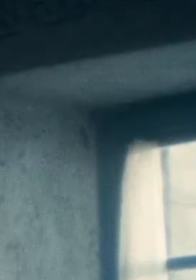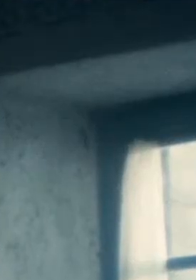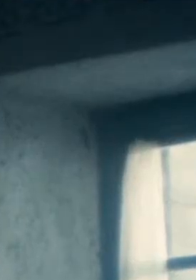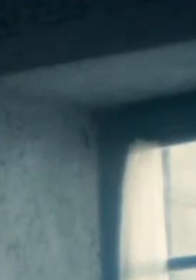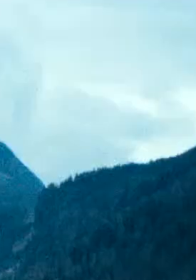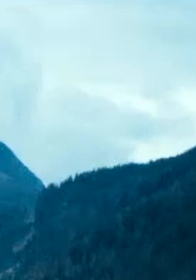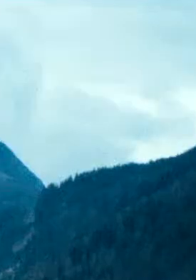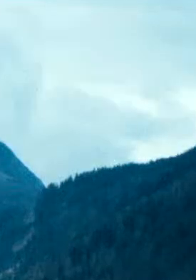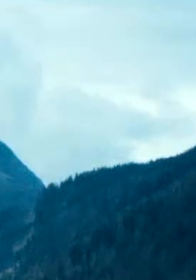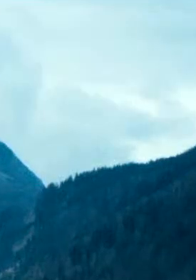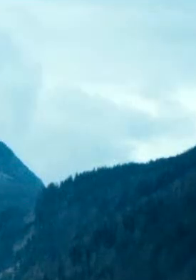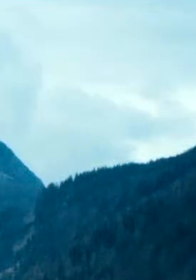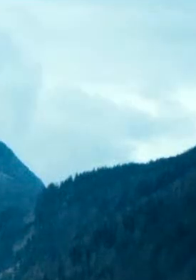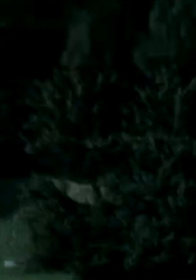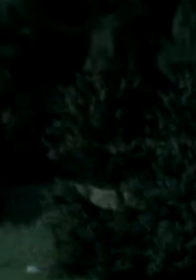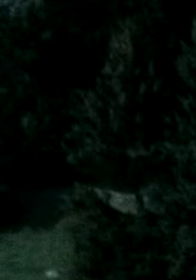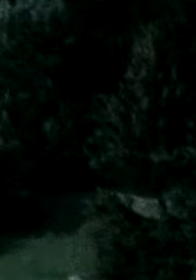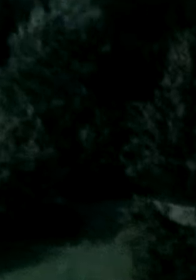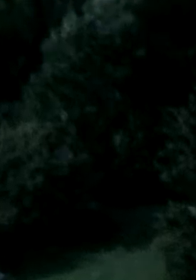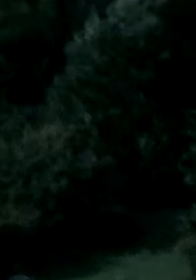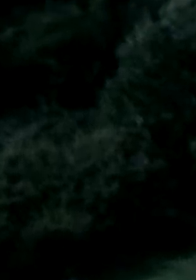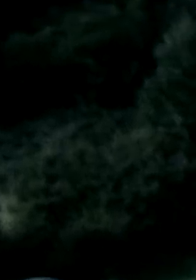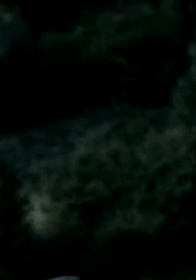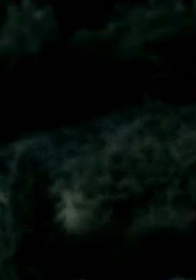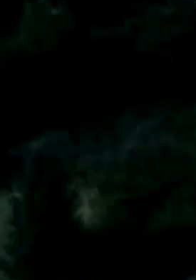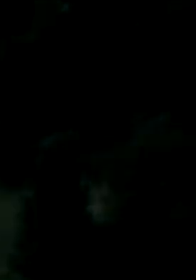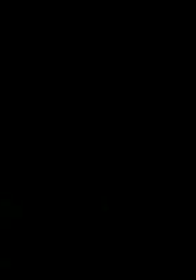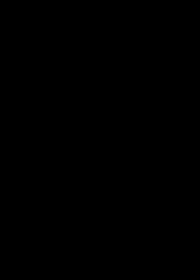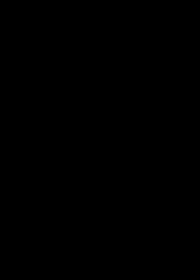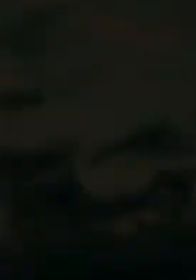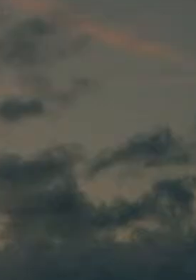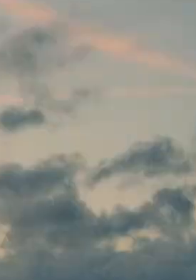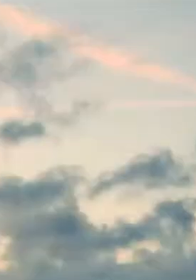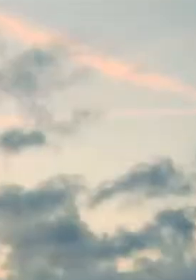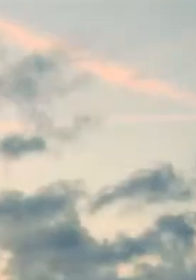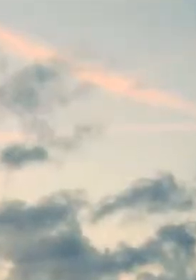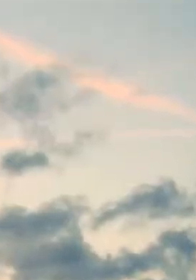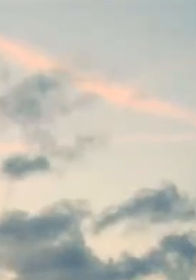Quando Nana sposa, ben viaggio.